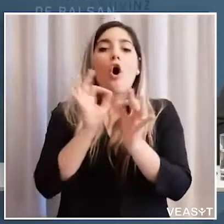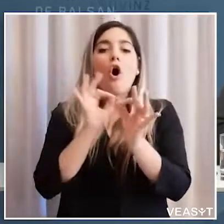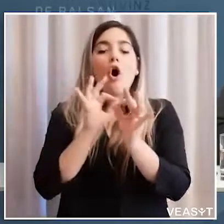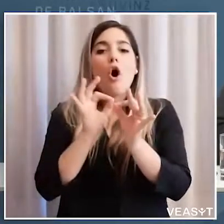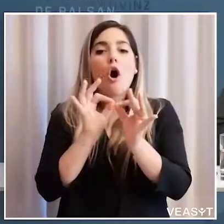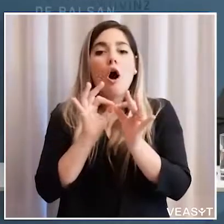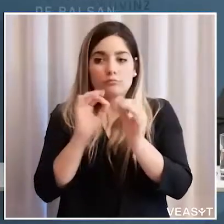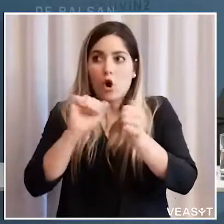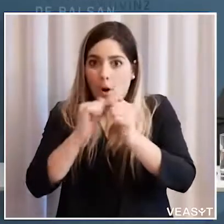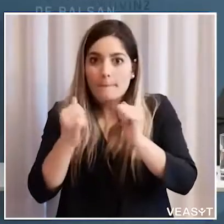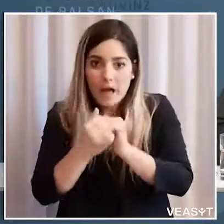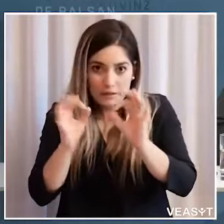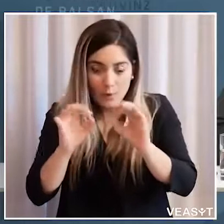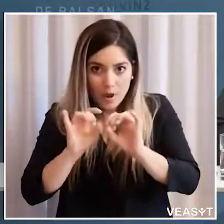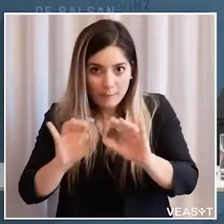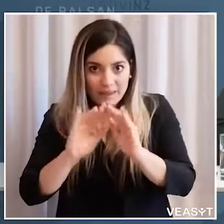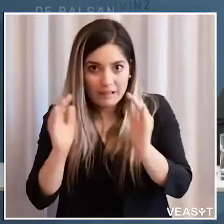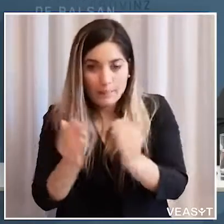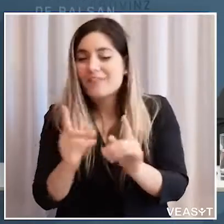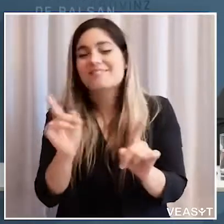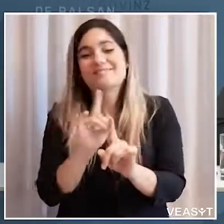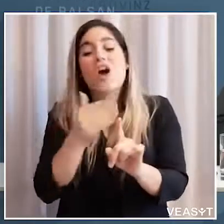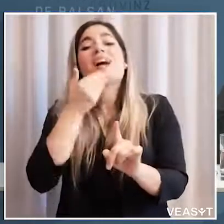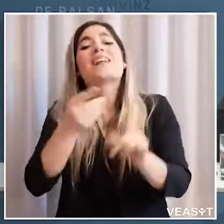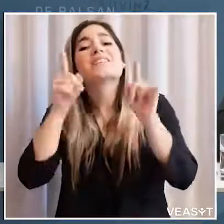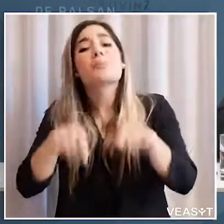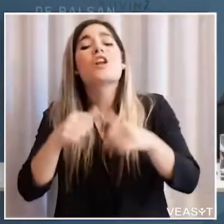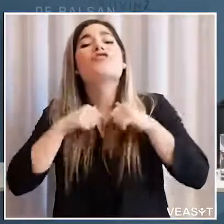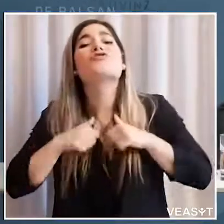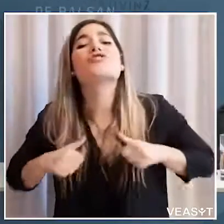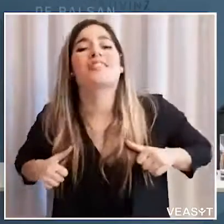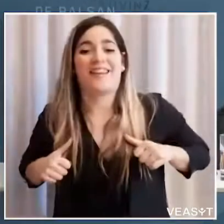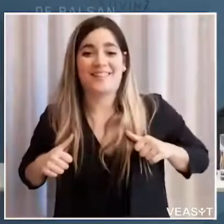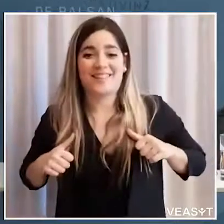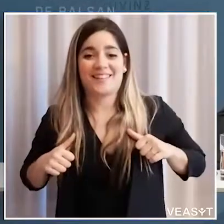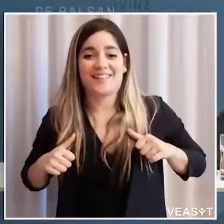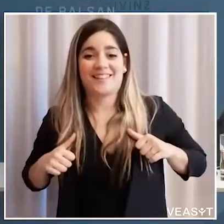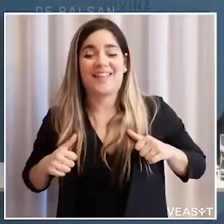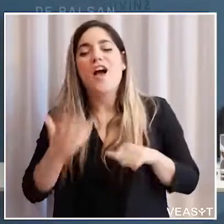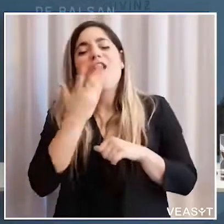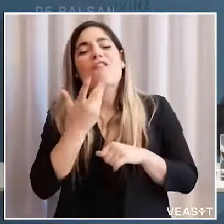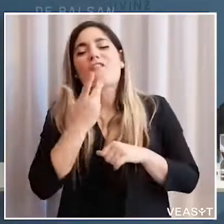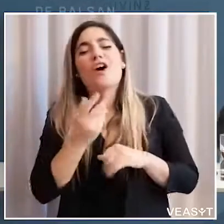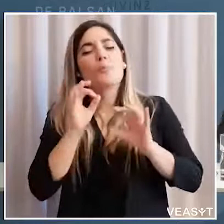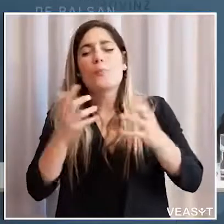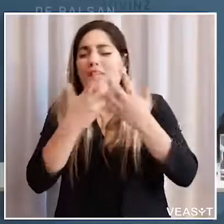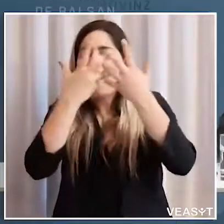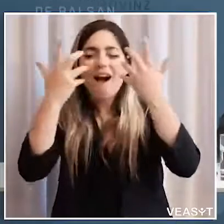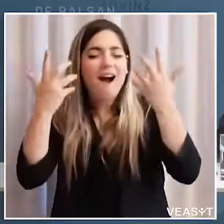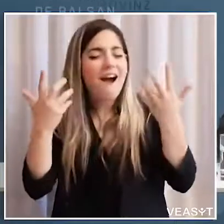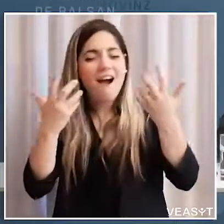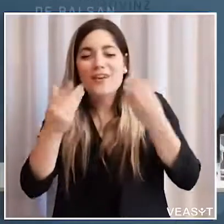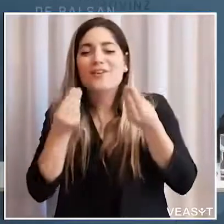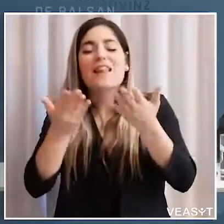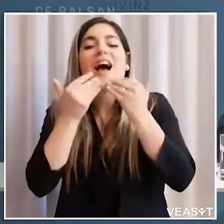ovviamente combattere in prima linea l'epidemia ma per ringraziare anche i cittadini io lo vorrei fare in modo molto chiaro e netto